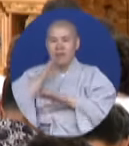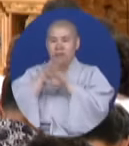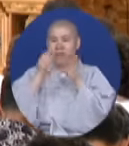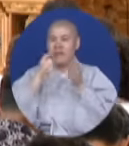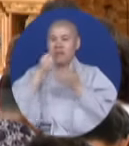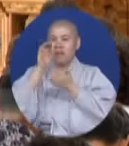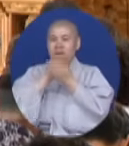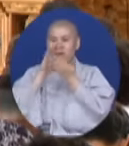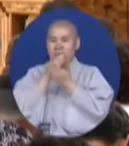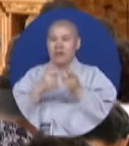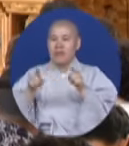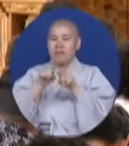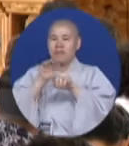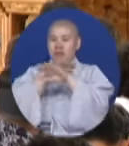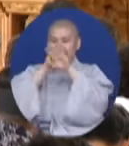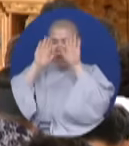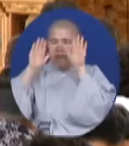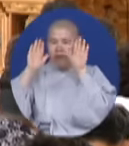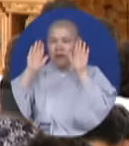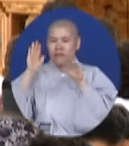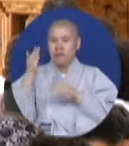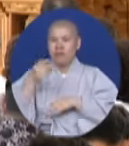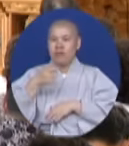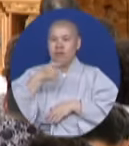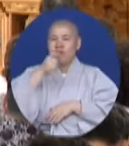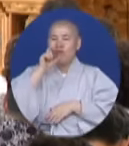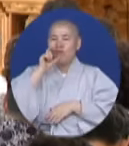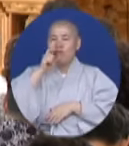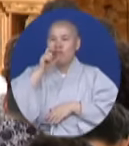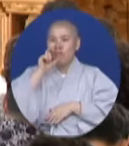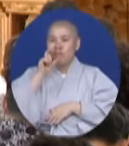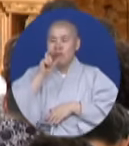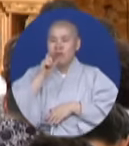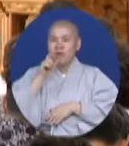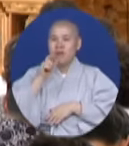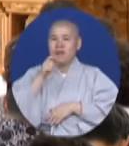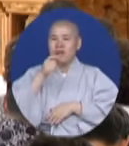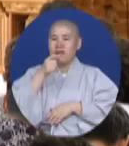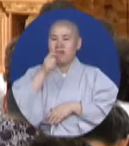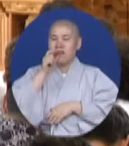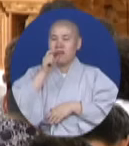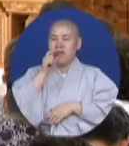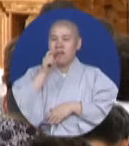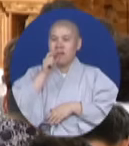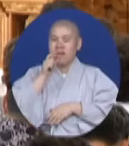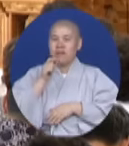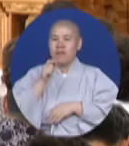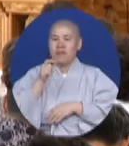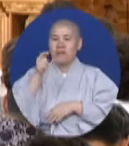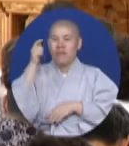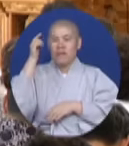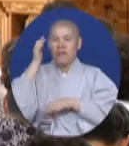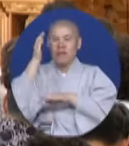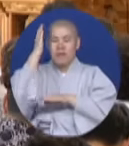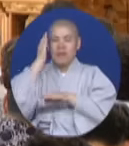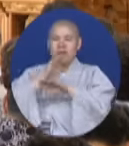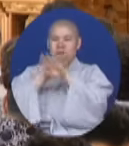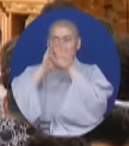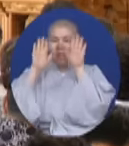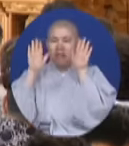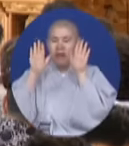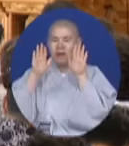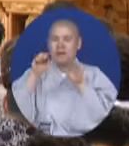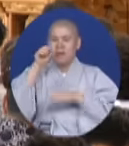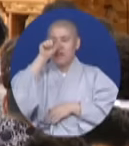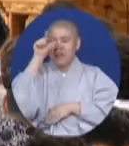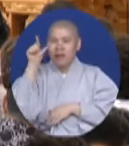물이 화팔 화자 명월 밝은 명 달월 밝은 달이 화자는